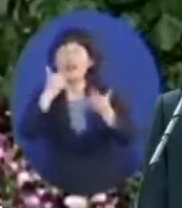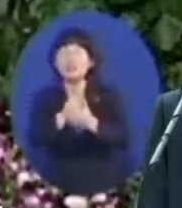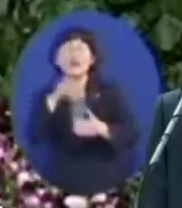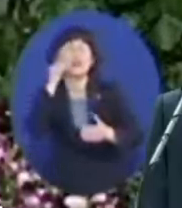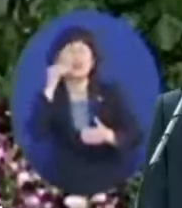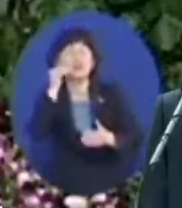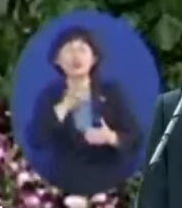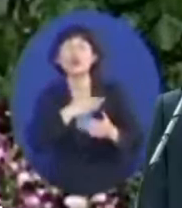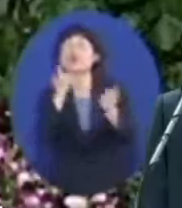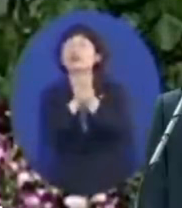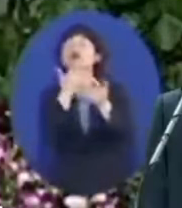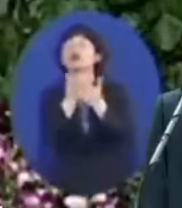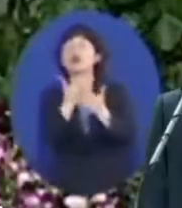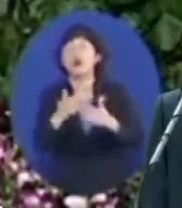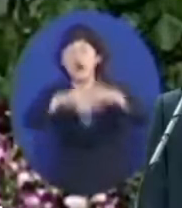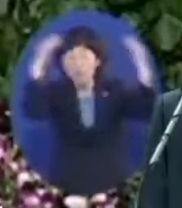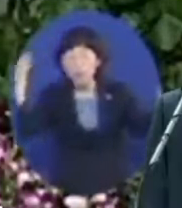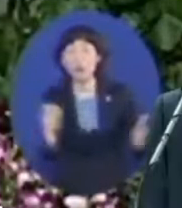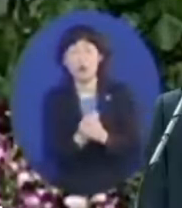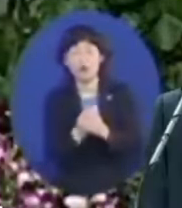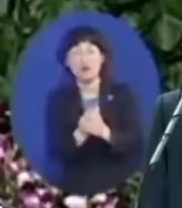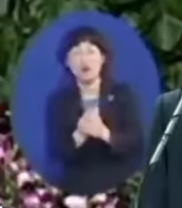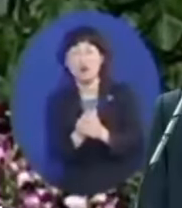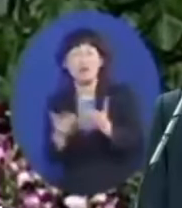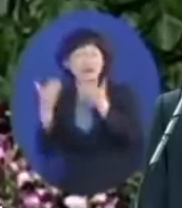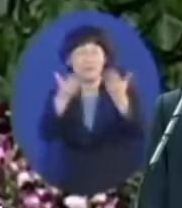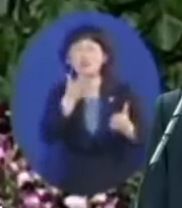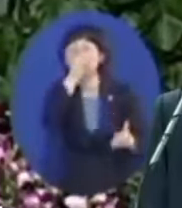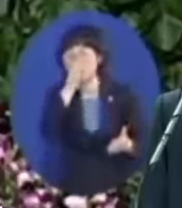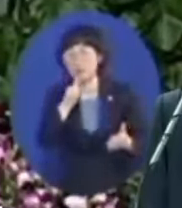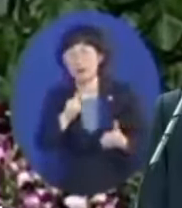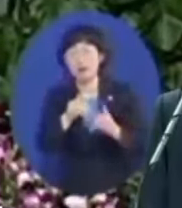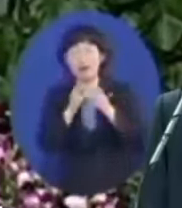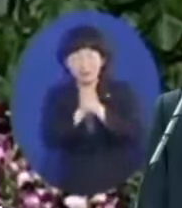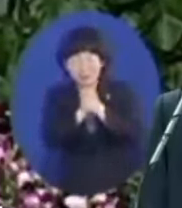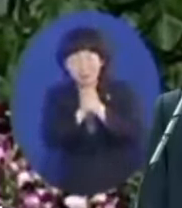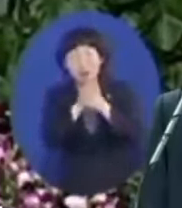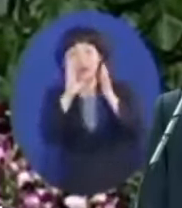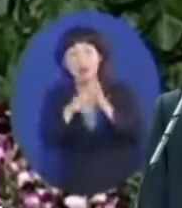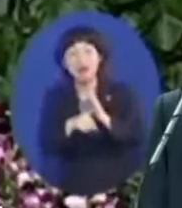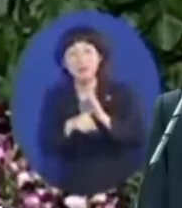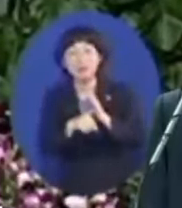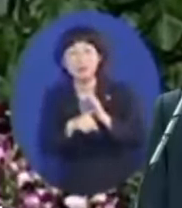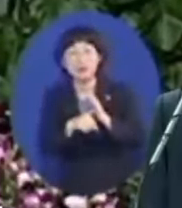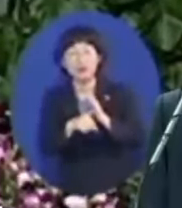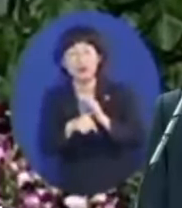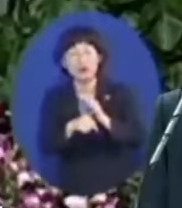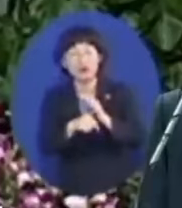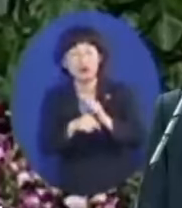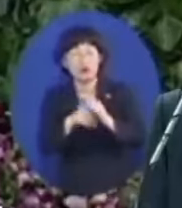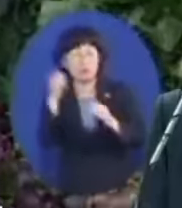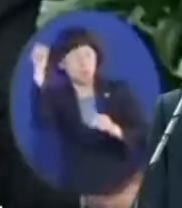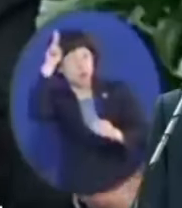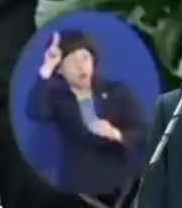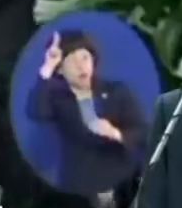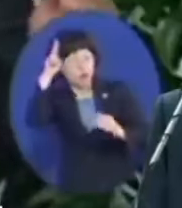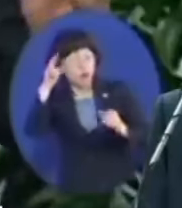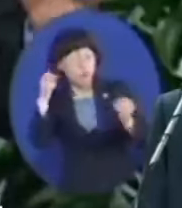저와 만나주세요. 제 모든 걸 다 드리겠습니다. 그 간절히 기도할 때 자기 앞에 빛이 환하게